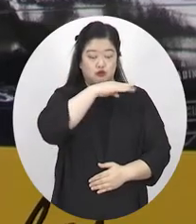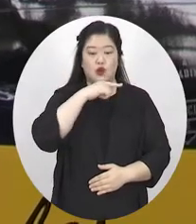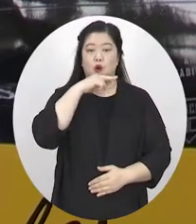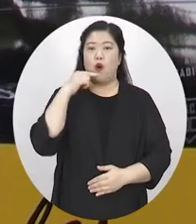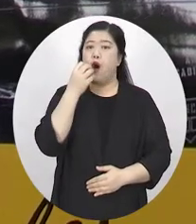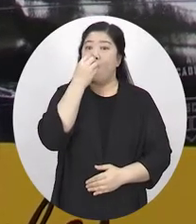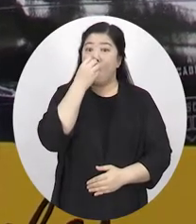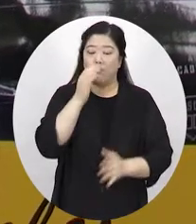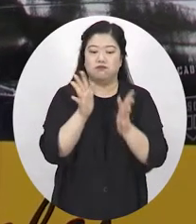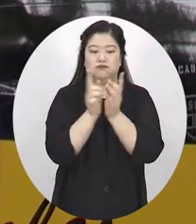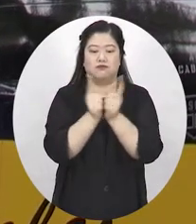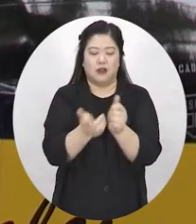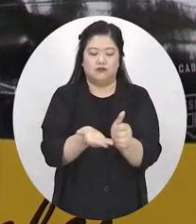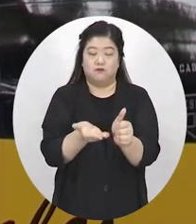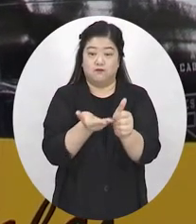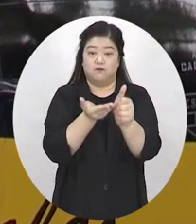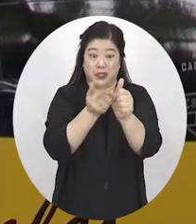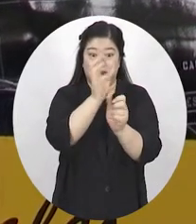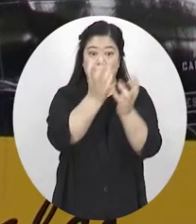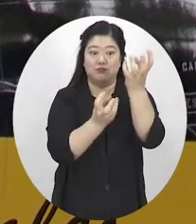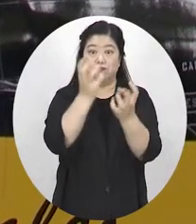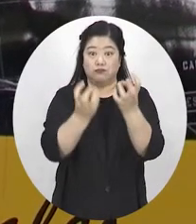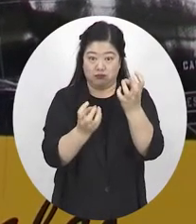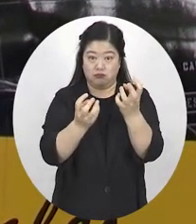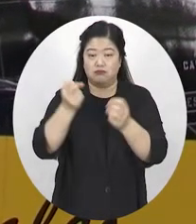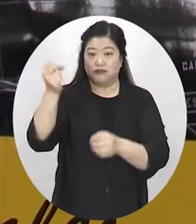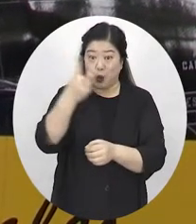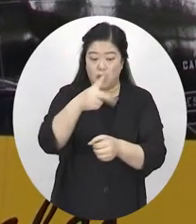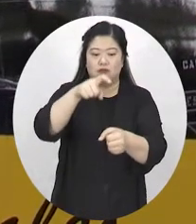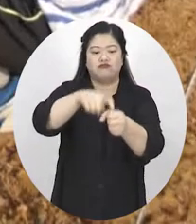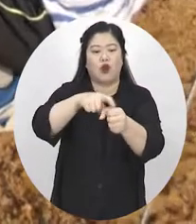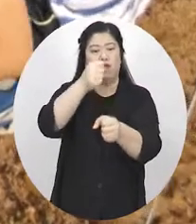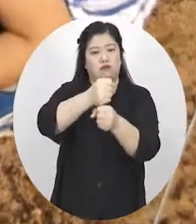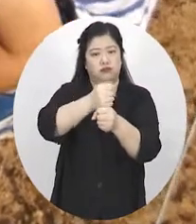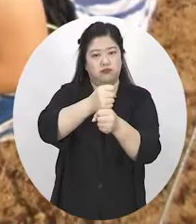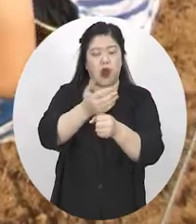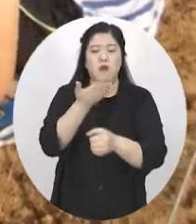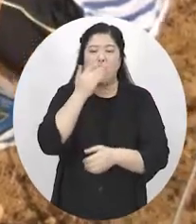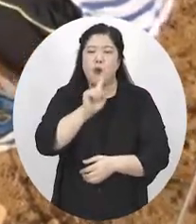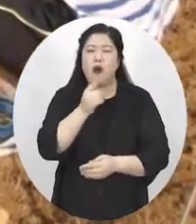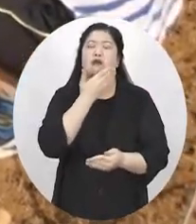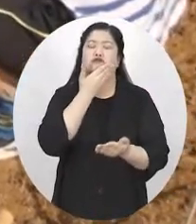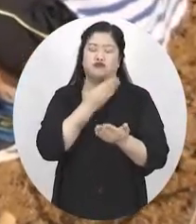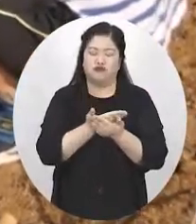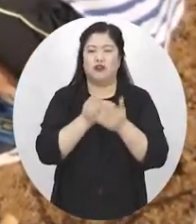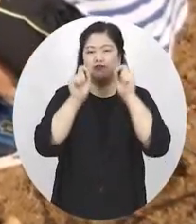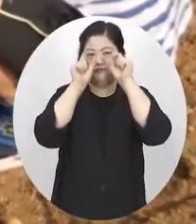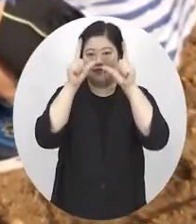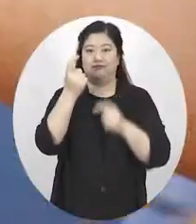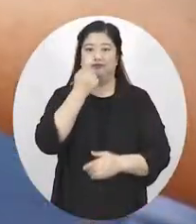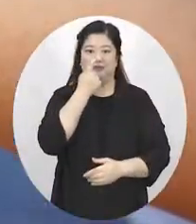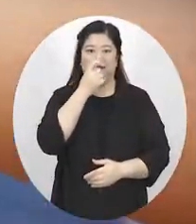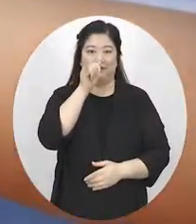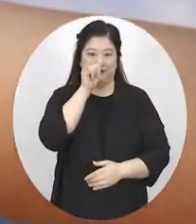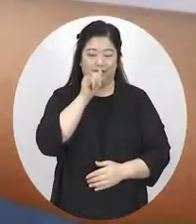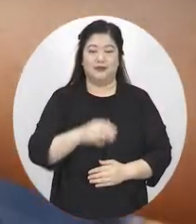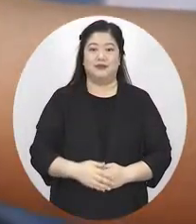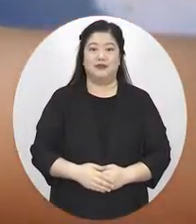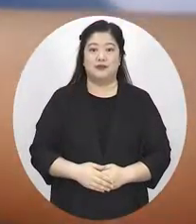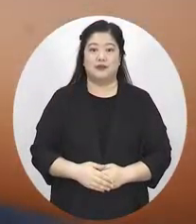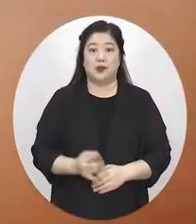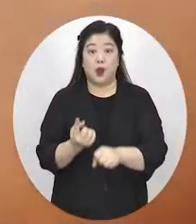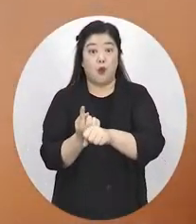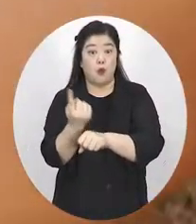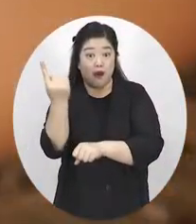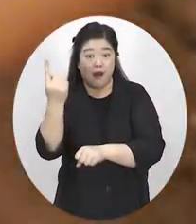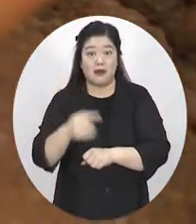화곡본동에서는 옥수수, 토마토 등 농작물을 직접 수확해보고 인절미를 만들어보며 먹거리의 소중함을 알아보는 시간을